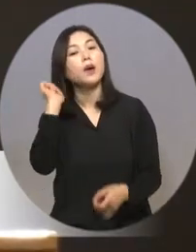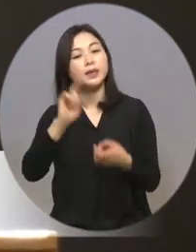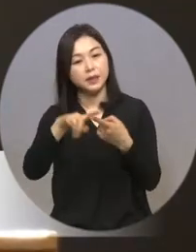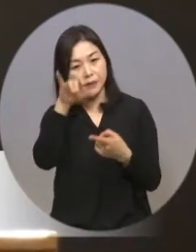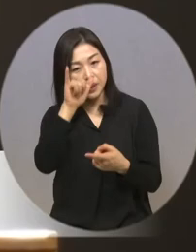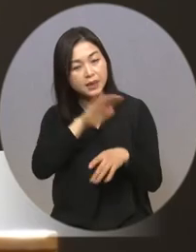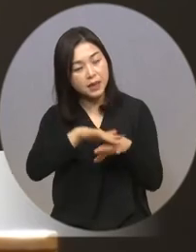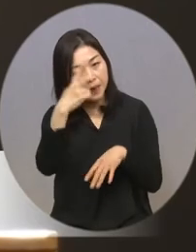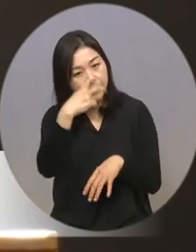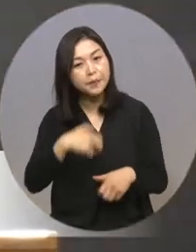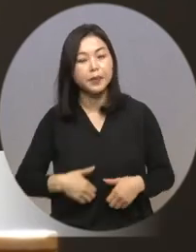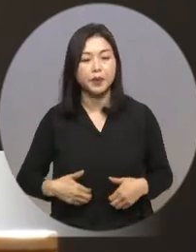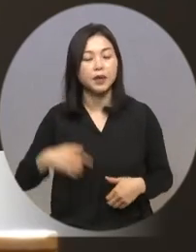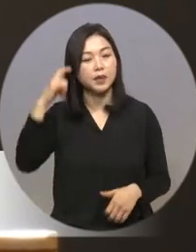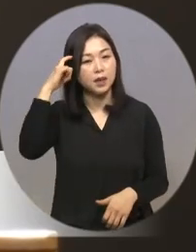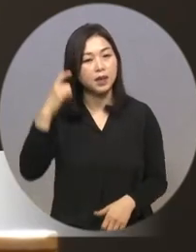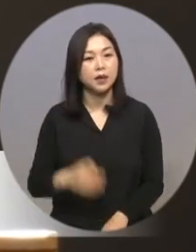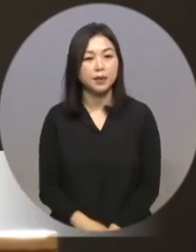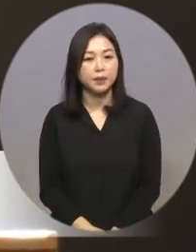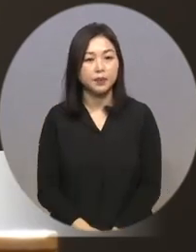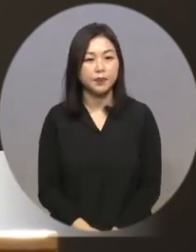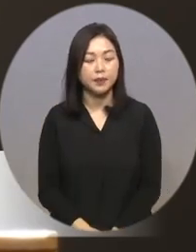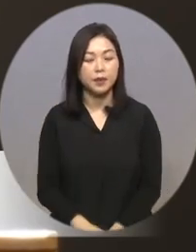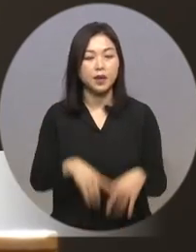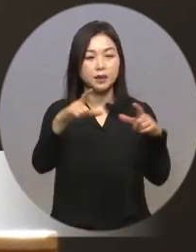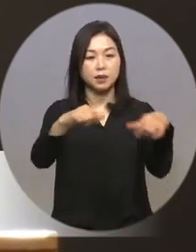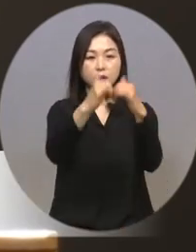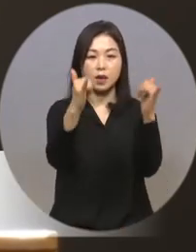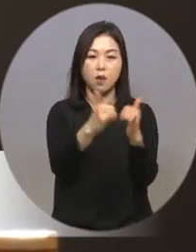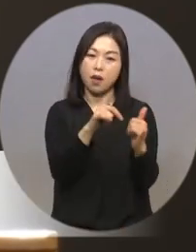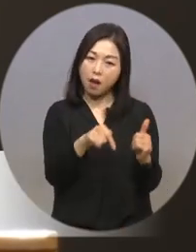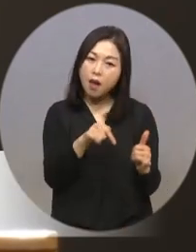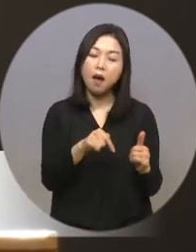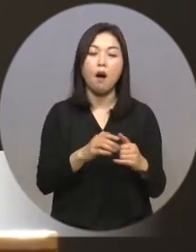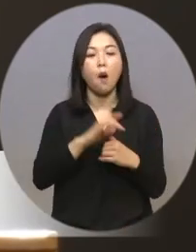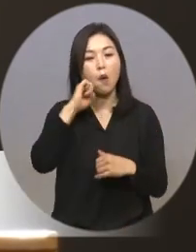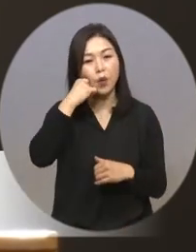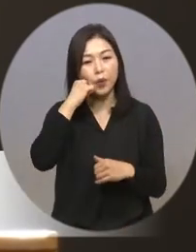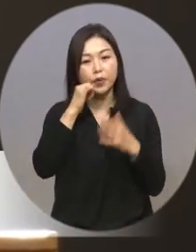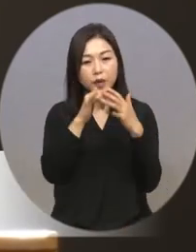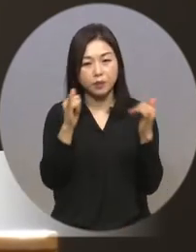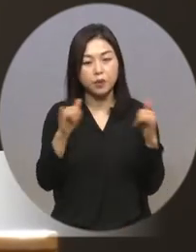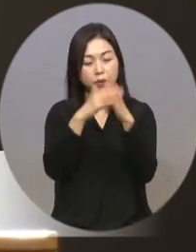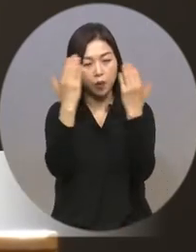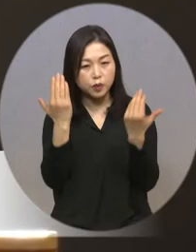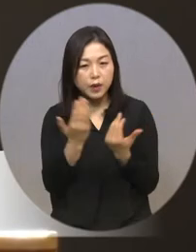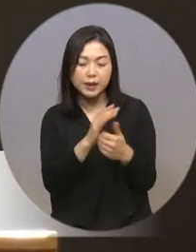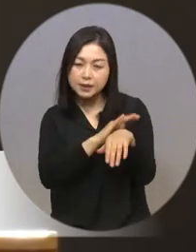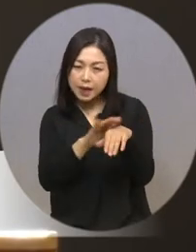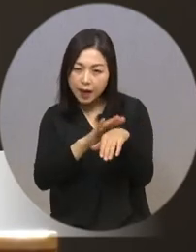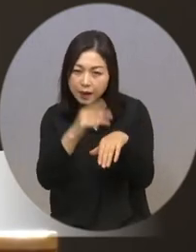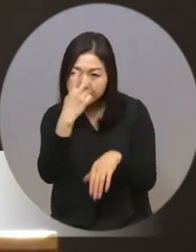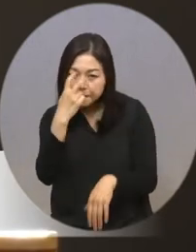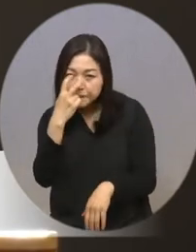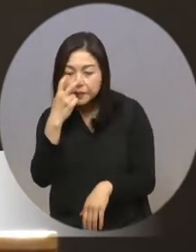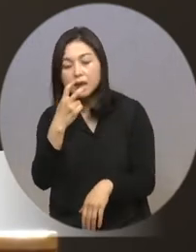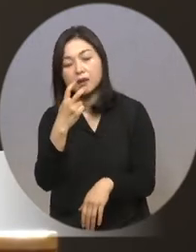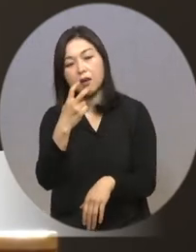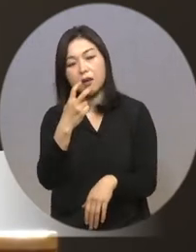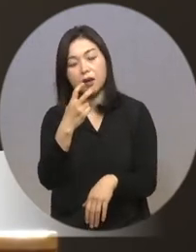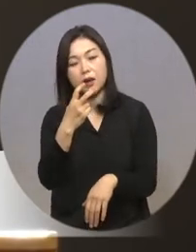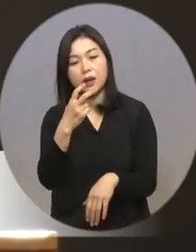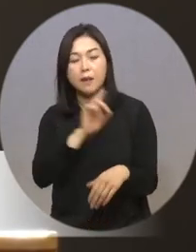된다 생각합니다. 그래서 지역사회에서 어려운 사람들 전부 다 우리들이 차제 파악을